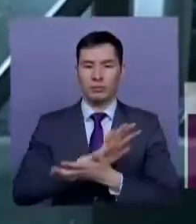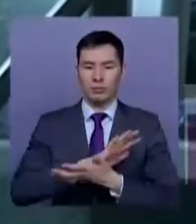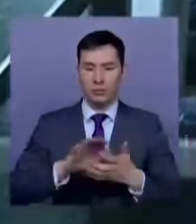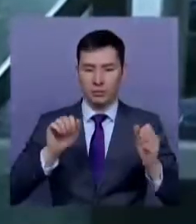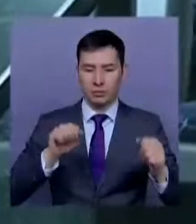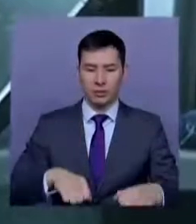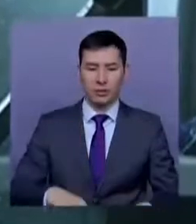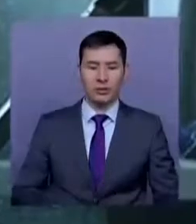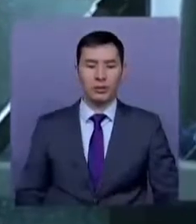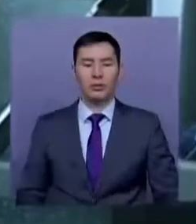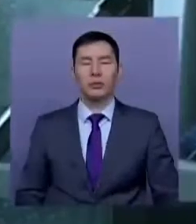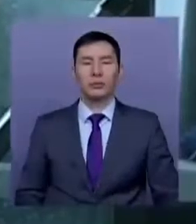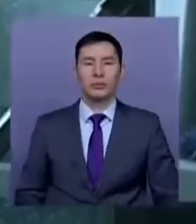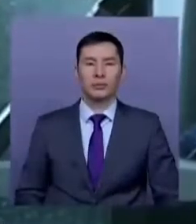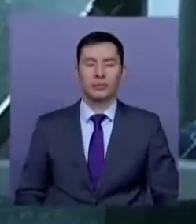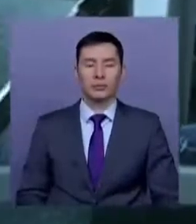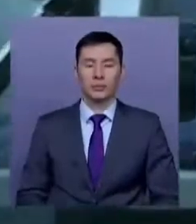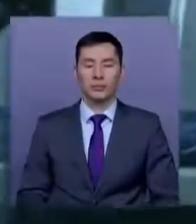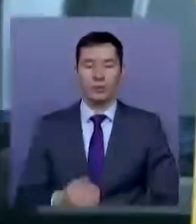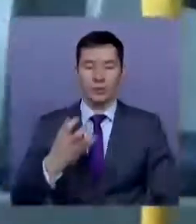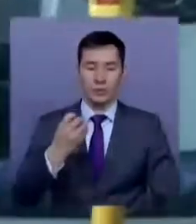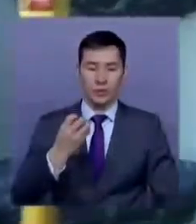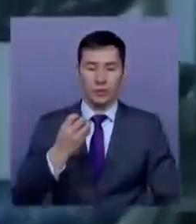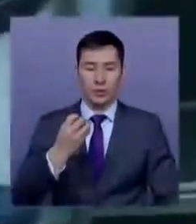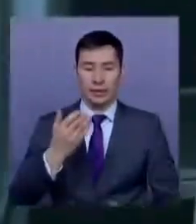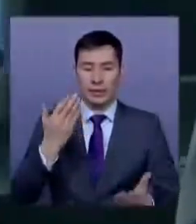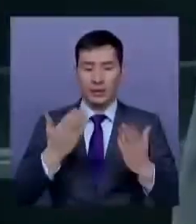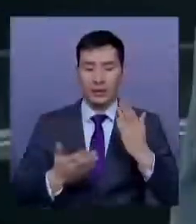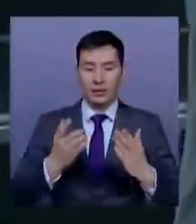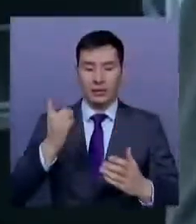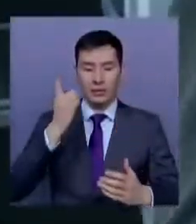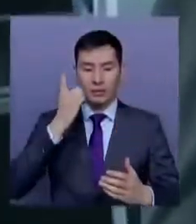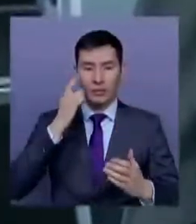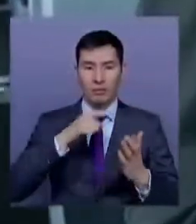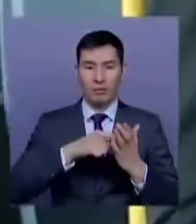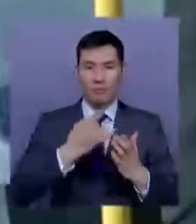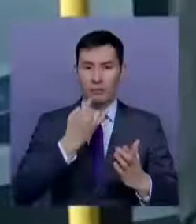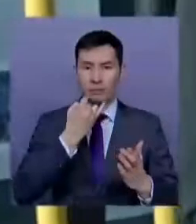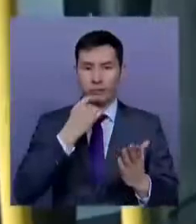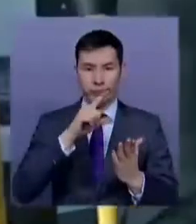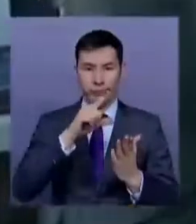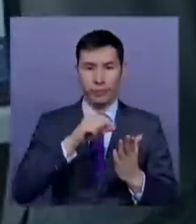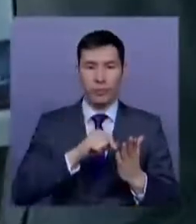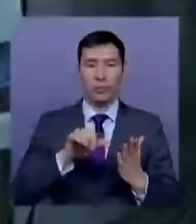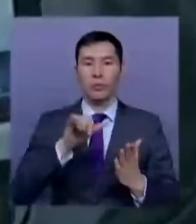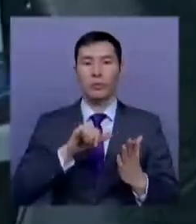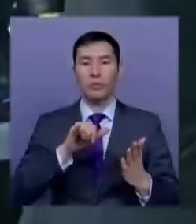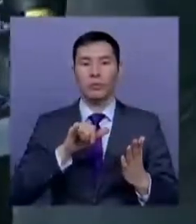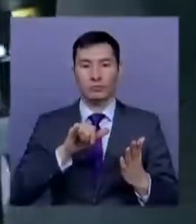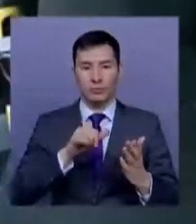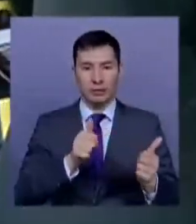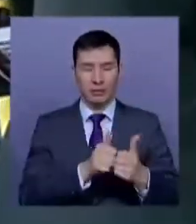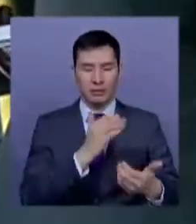ғаламторға еш кедергісіз кіре алады. Одан өзге егер телефон, ұялы телефоныңыздың қуаты таусылып қалса, бір мезетте